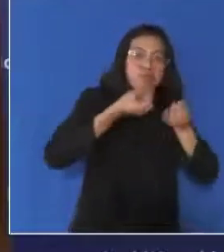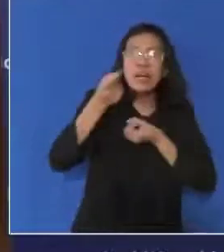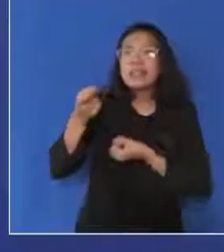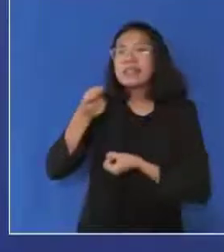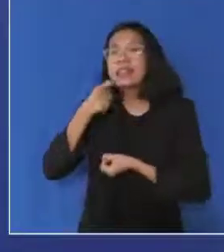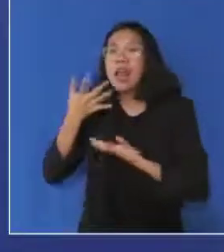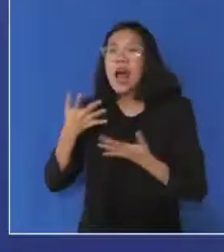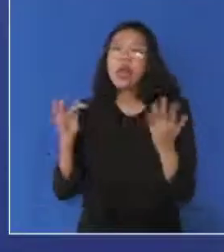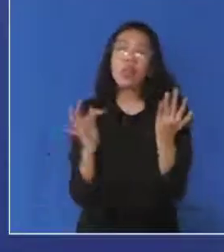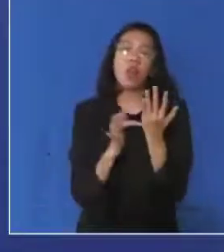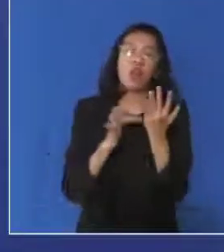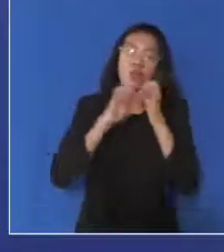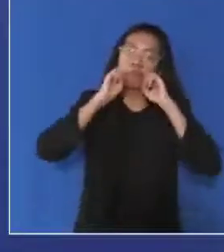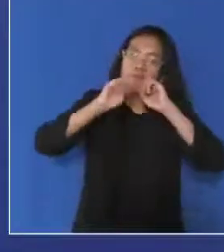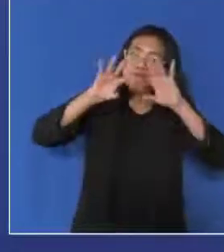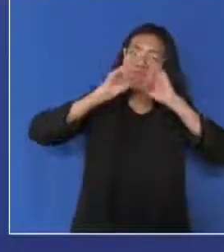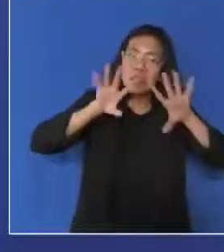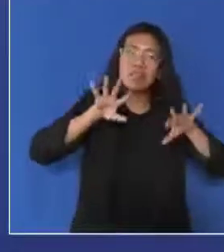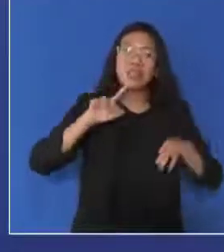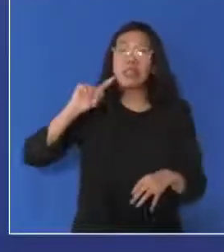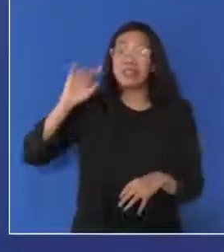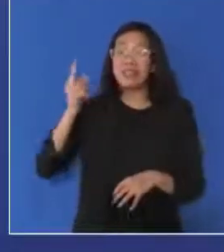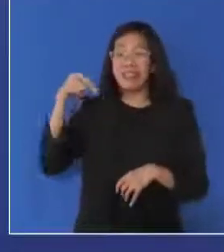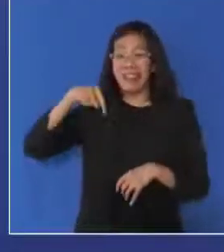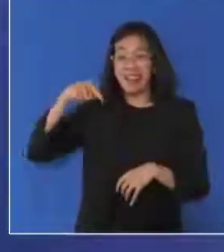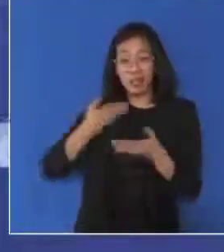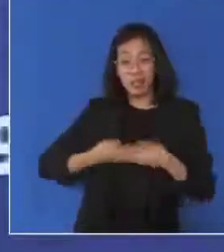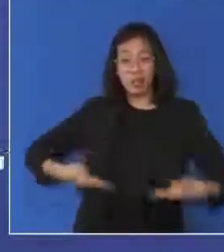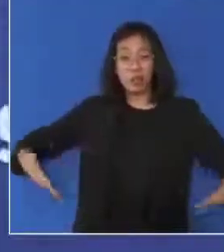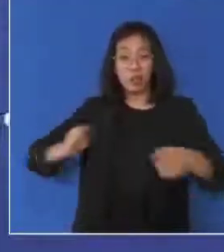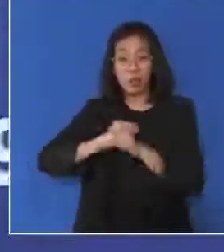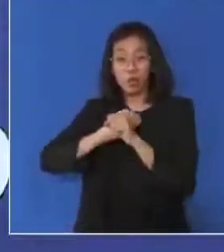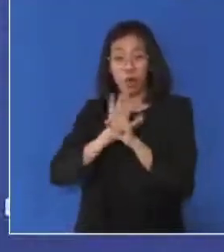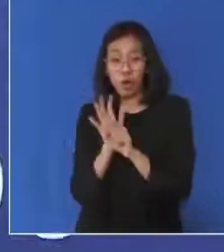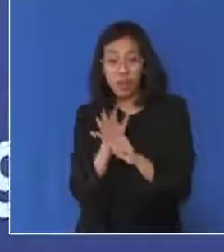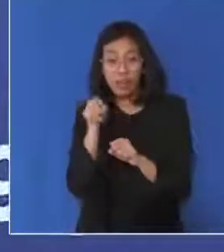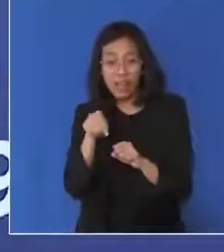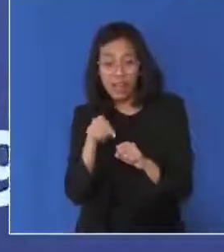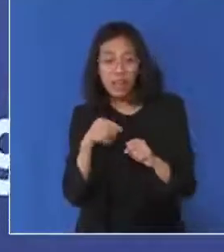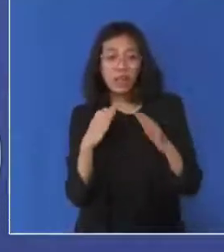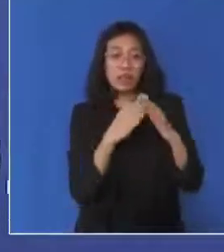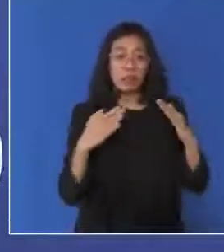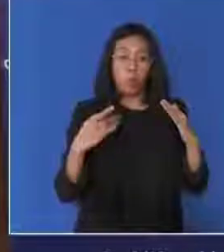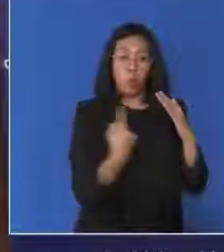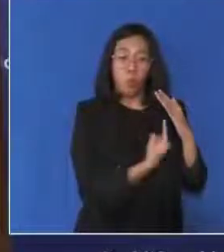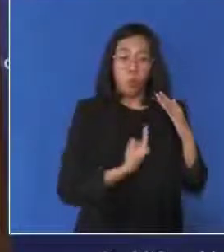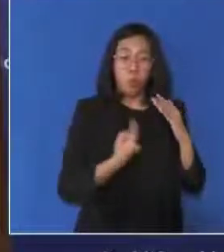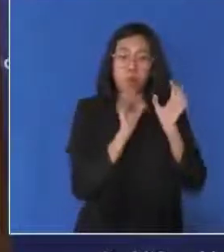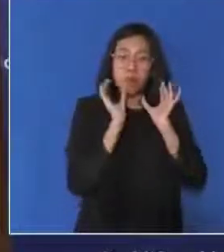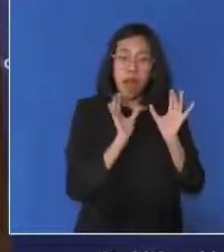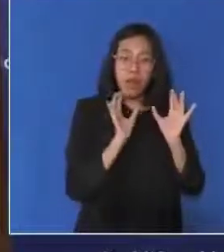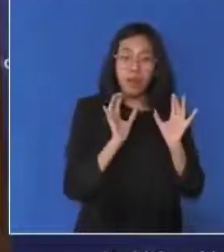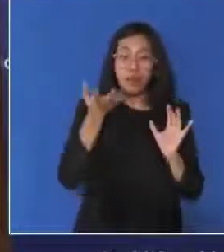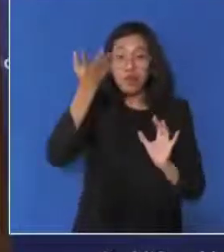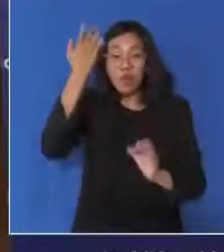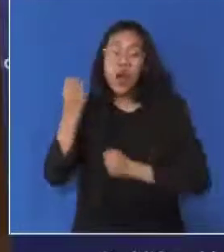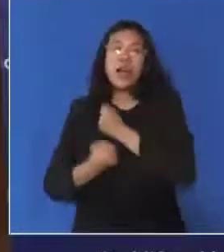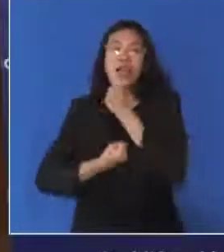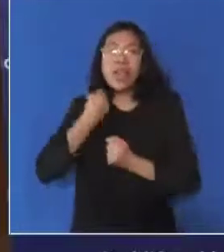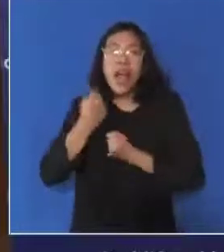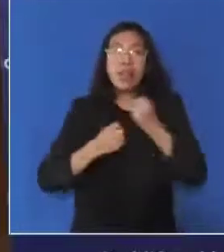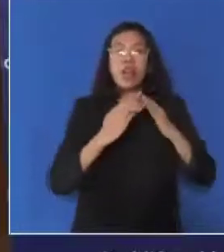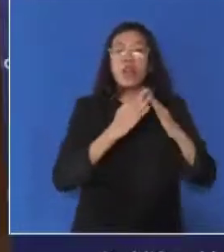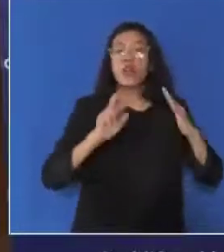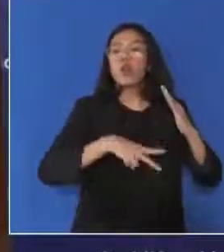termasuk di saat pandai Mini dimana orang-orang bios isolasi kegiatan yang tadinya offline jadi online